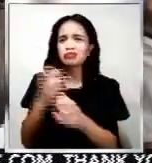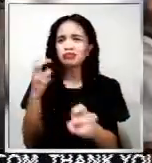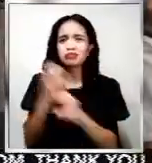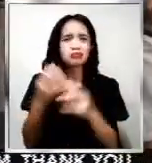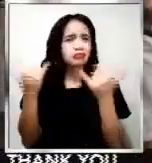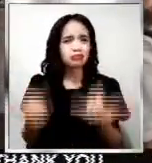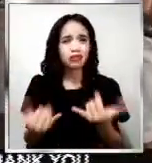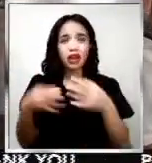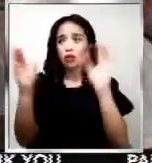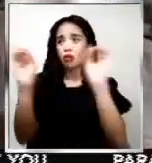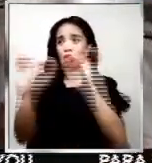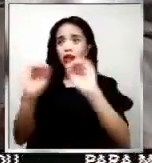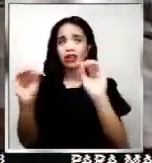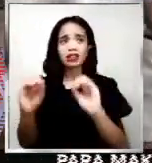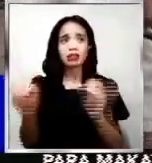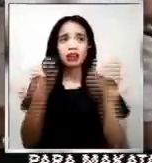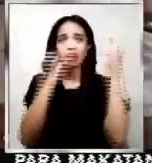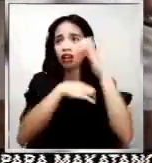inaasahan.